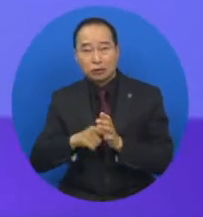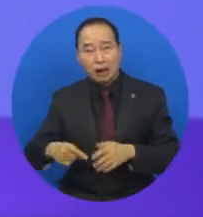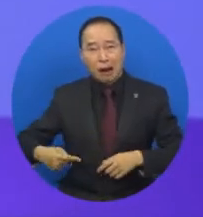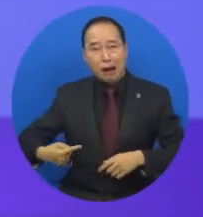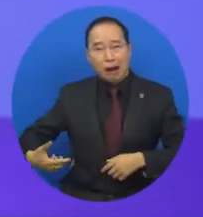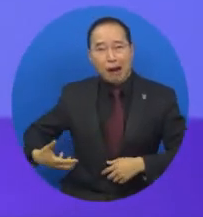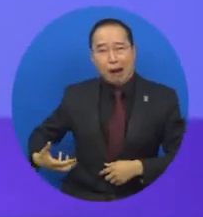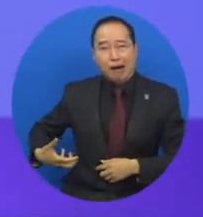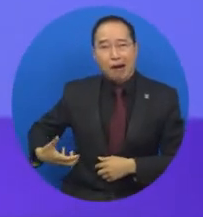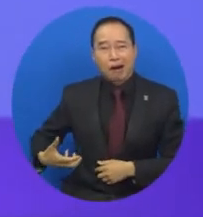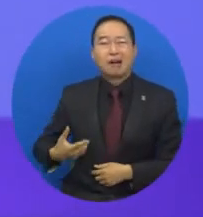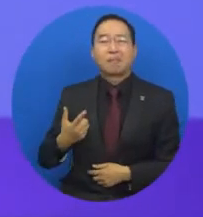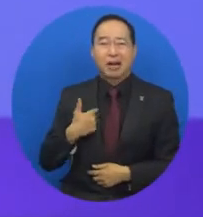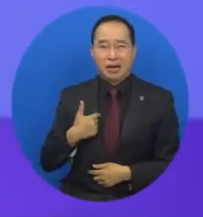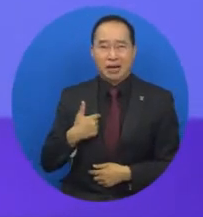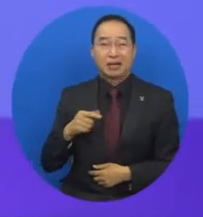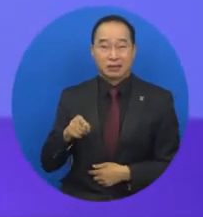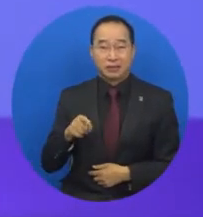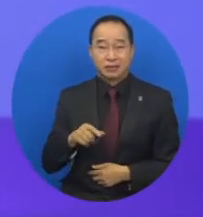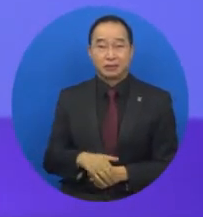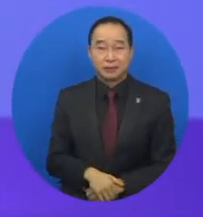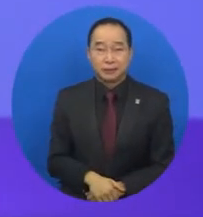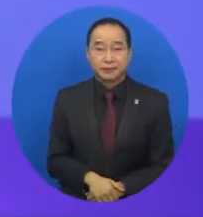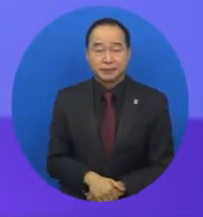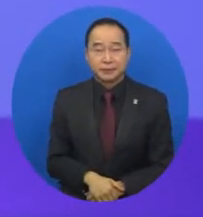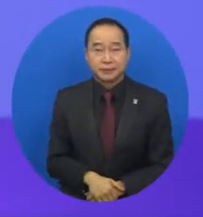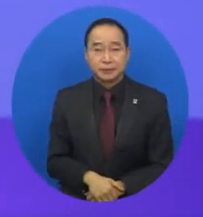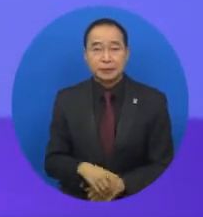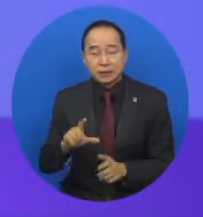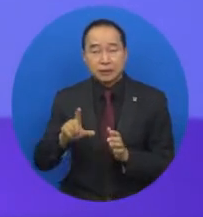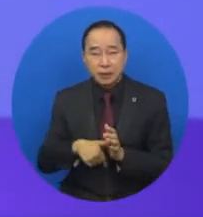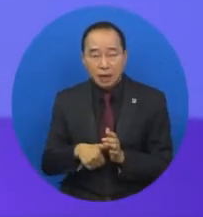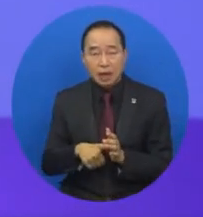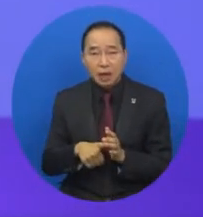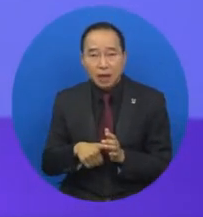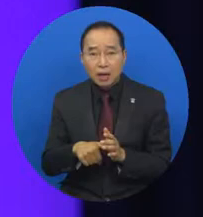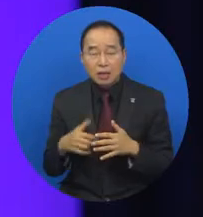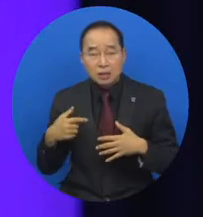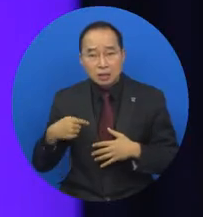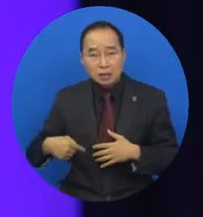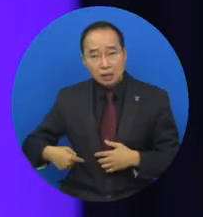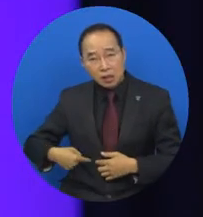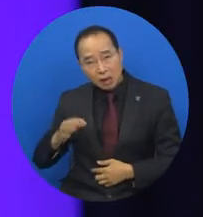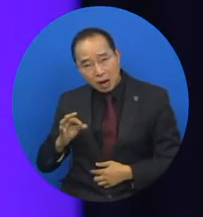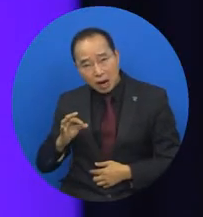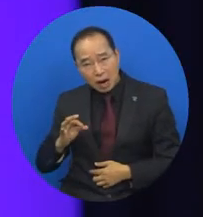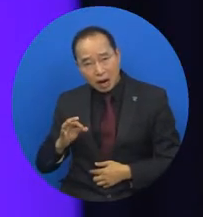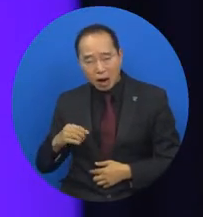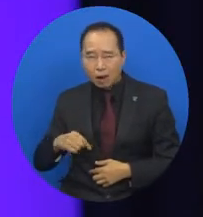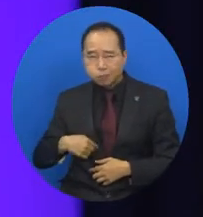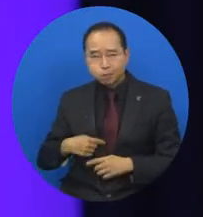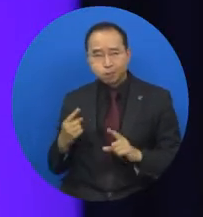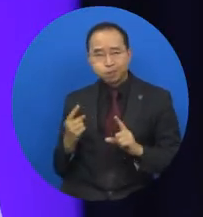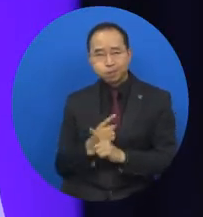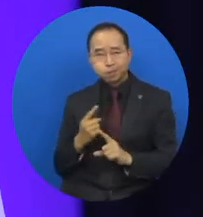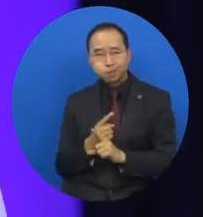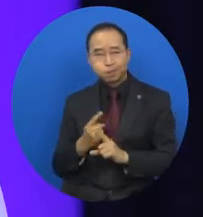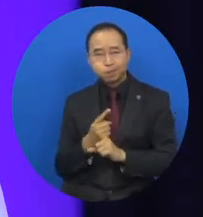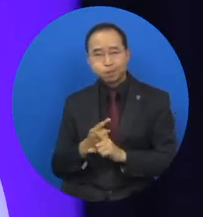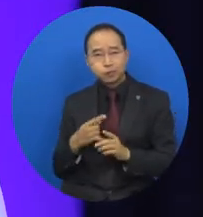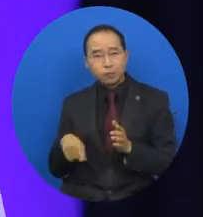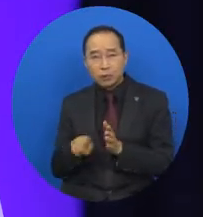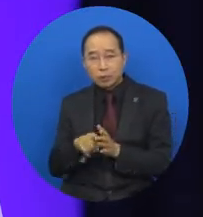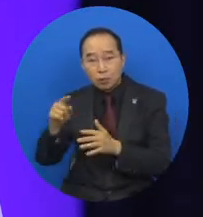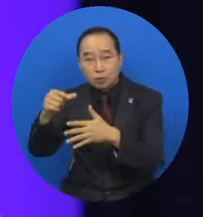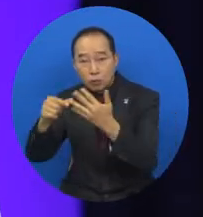때 굉장히 고통스러웠던 상황이었기 때문에 이런 신체화 증상을